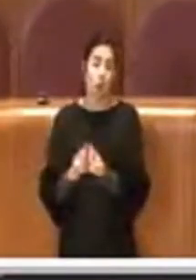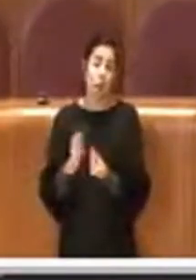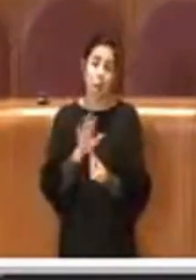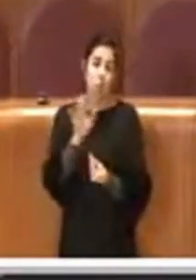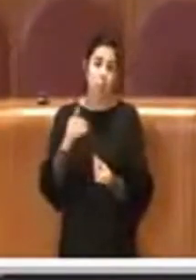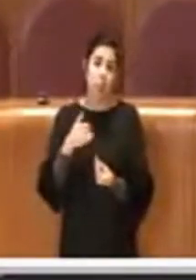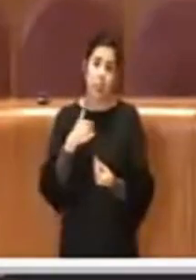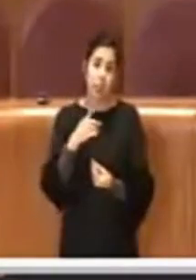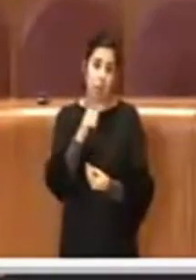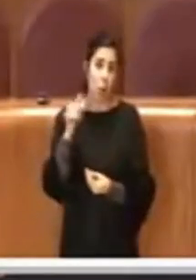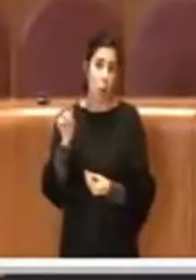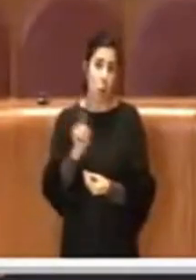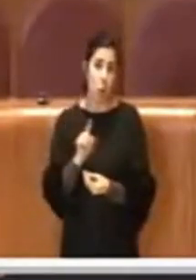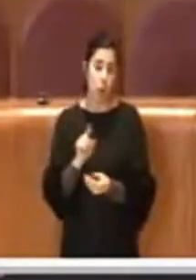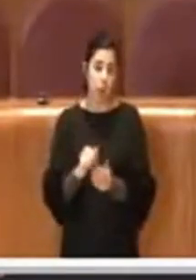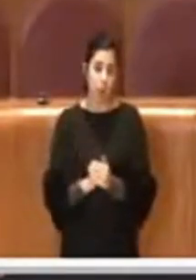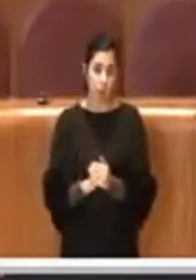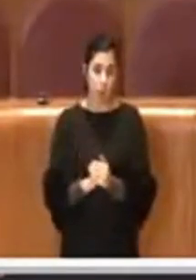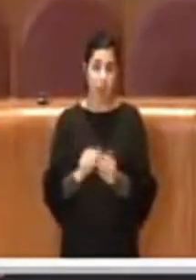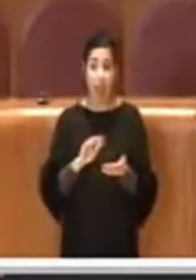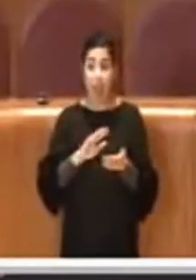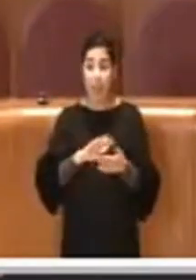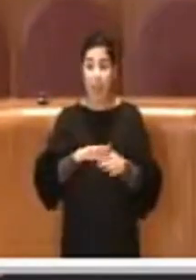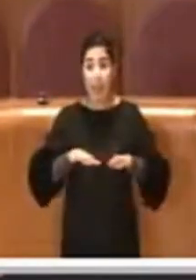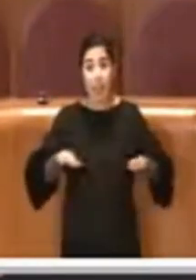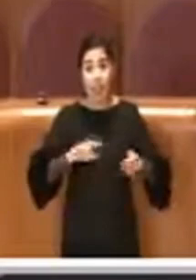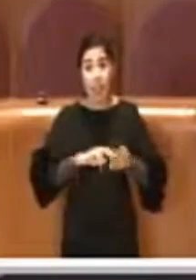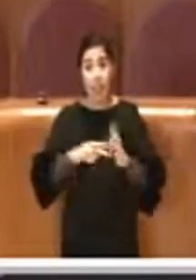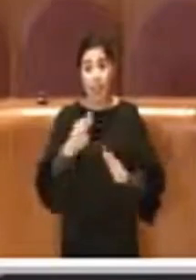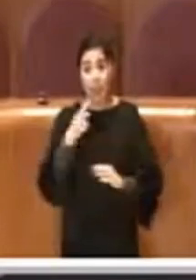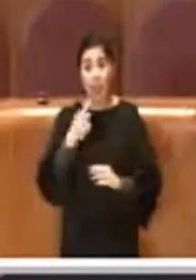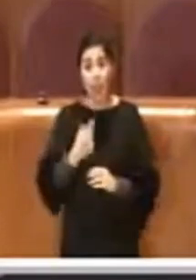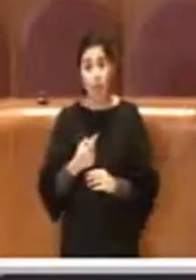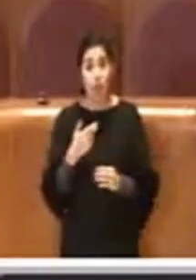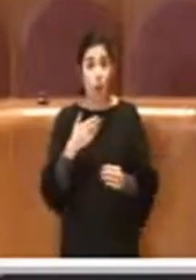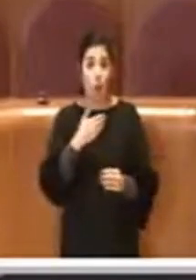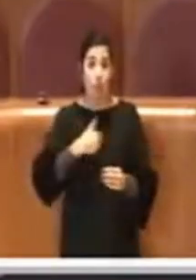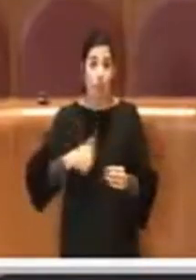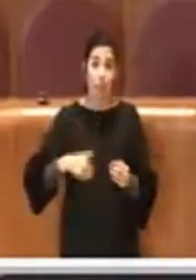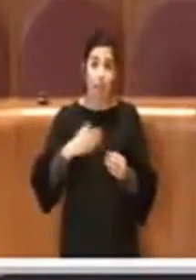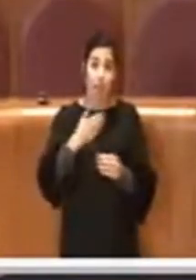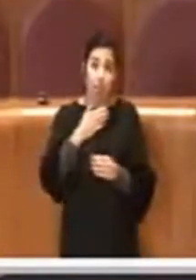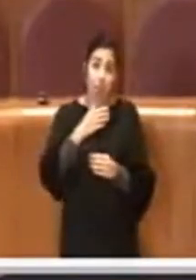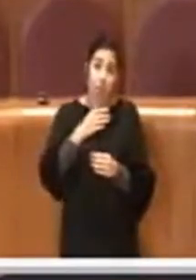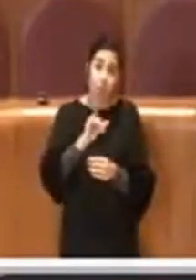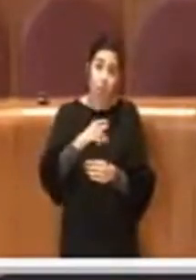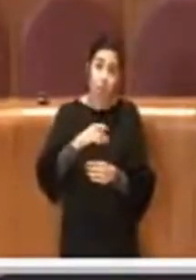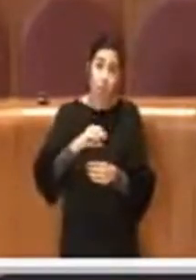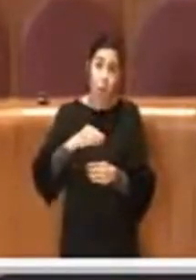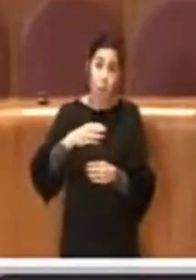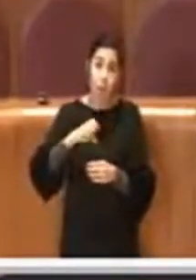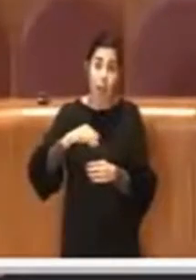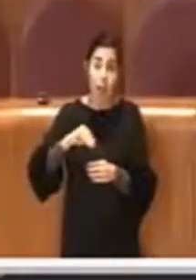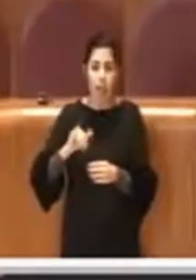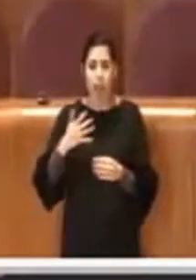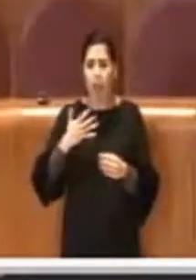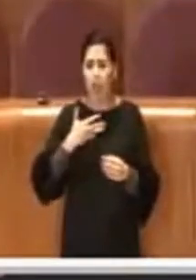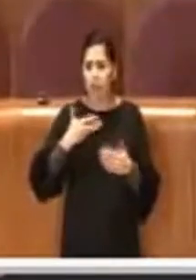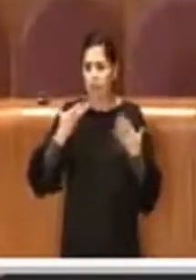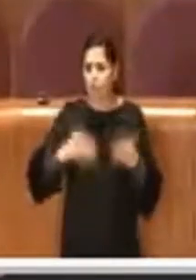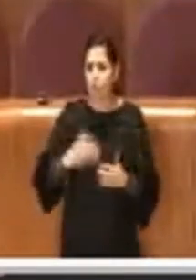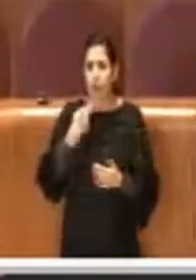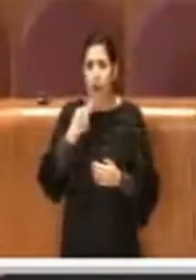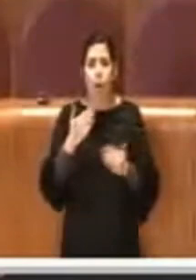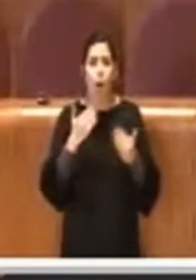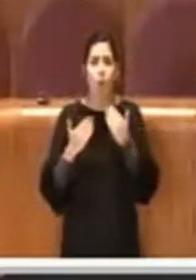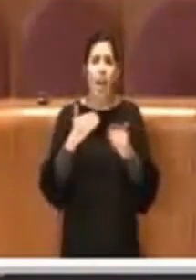Il tavolo tecnico che richiama il consigliere Figliomeni già esiste, è previsto dalle norme nazionali, si chiama Conferenza dei Servizi, dove tutti gli enti competenti, lo